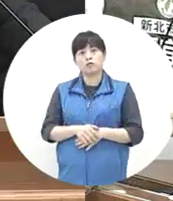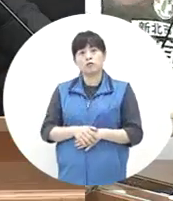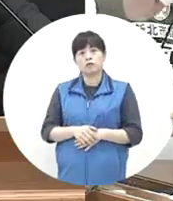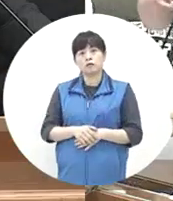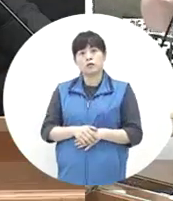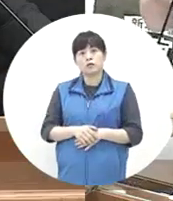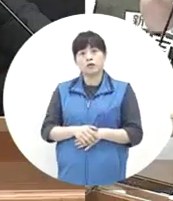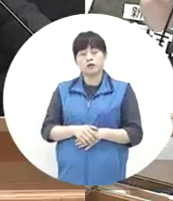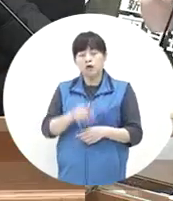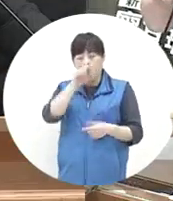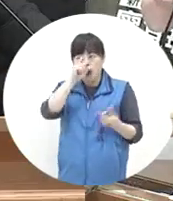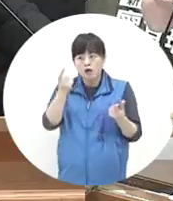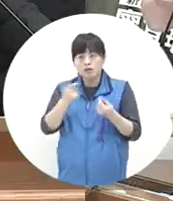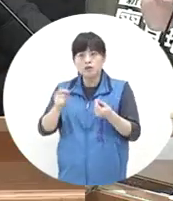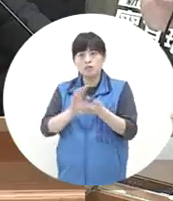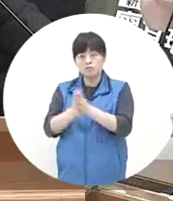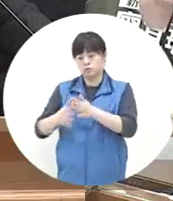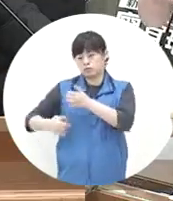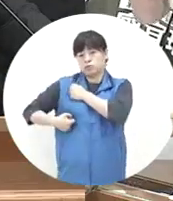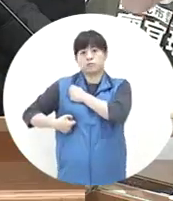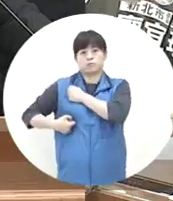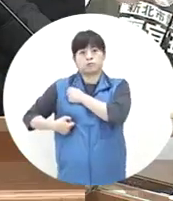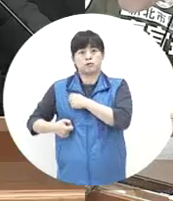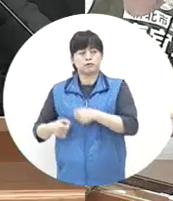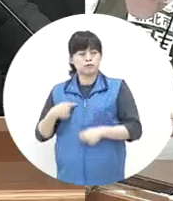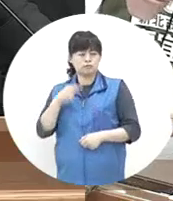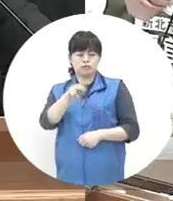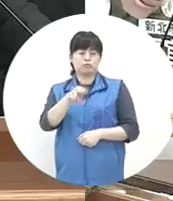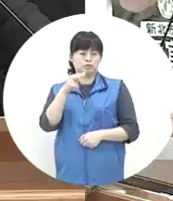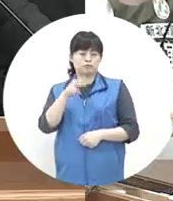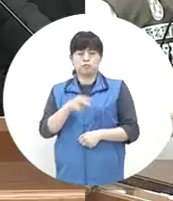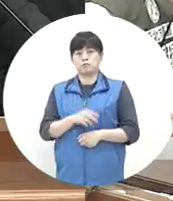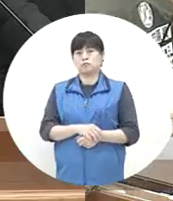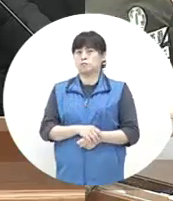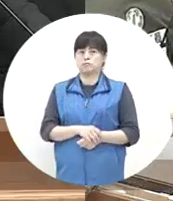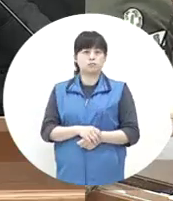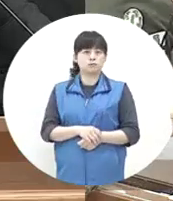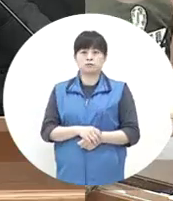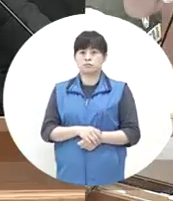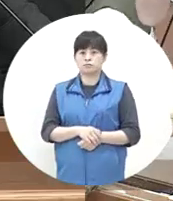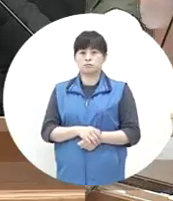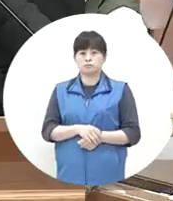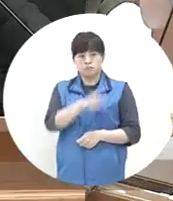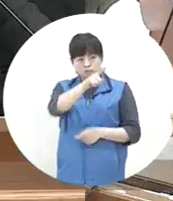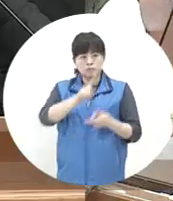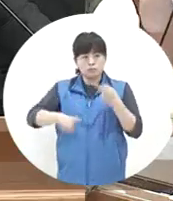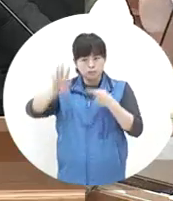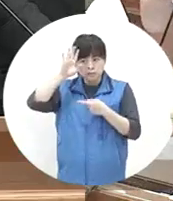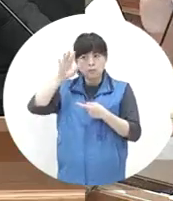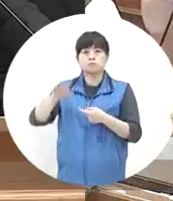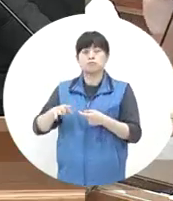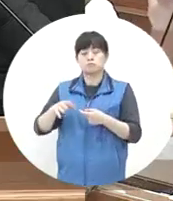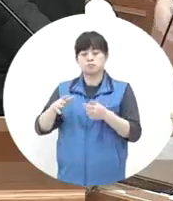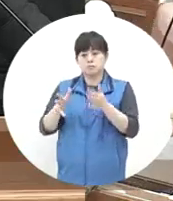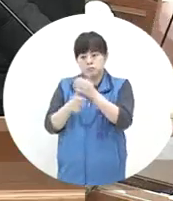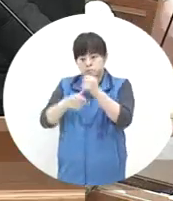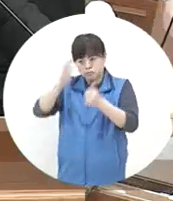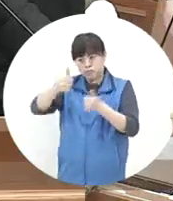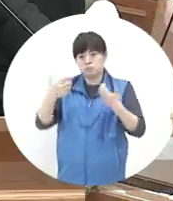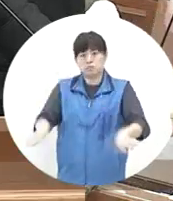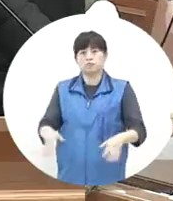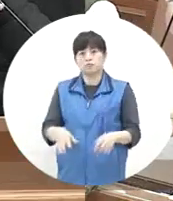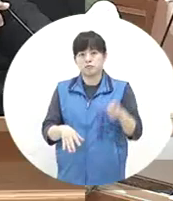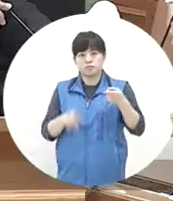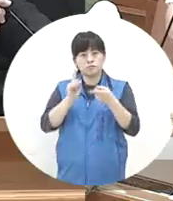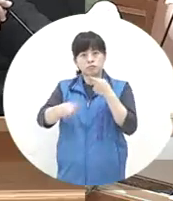跟那边作为变军队啊，我是觉得这个哈、啊。愧对你当过警政署长， 那